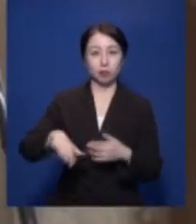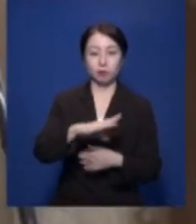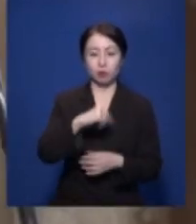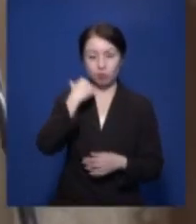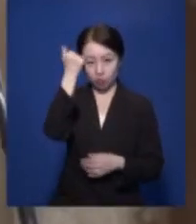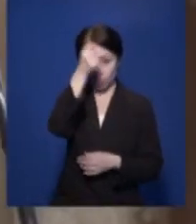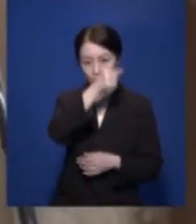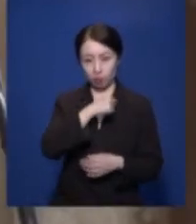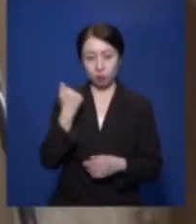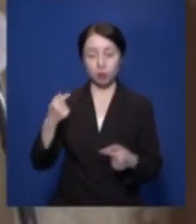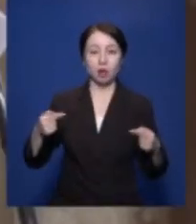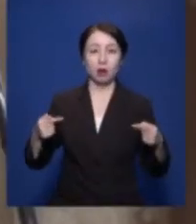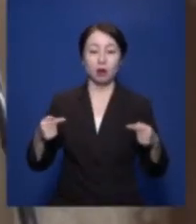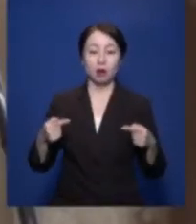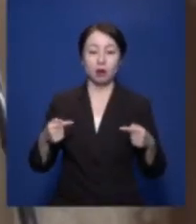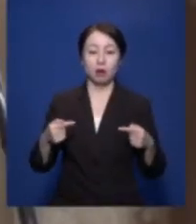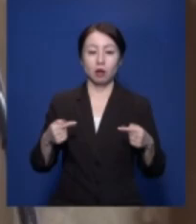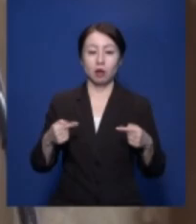года